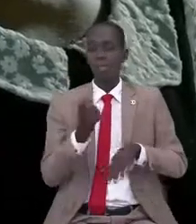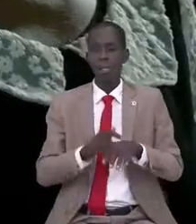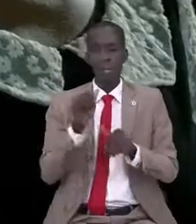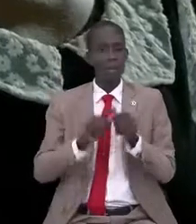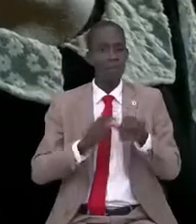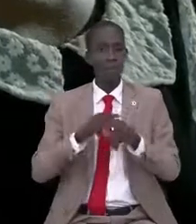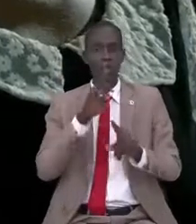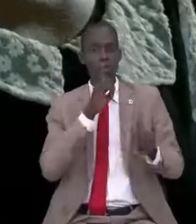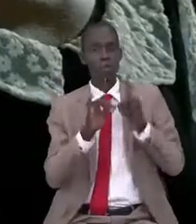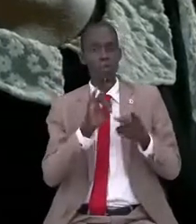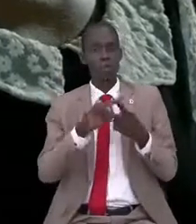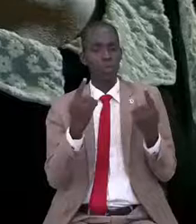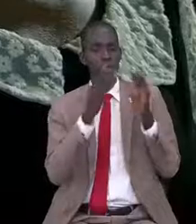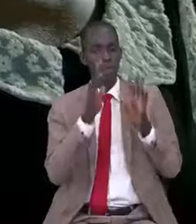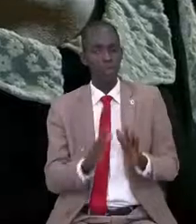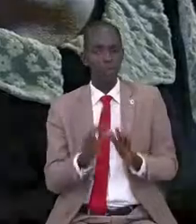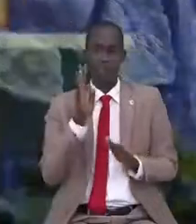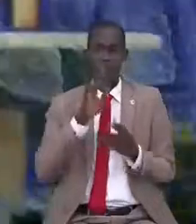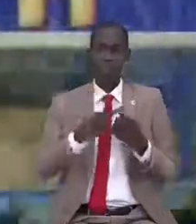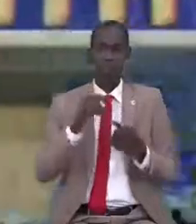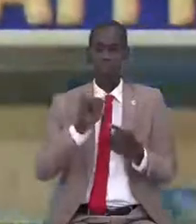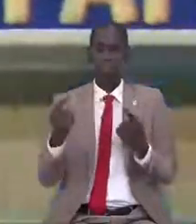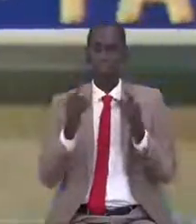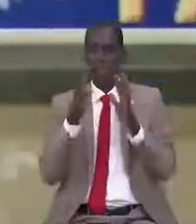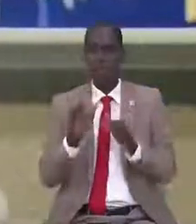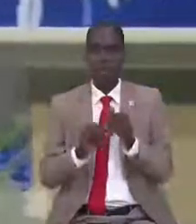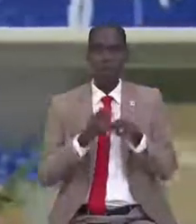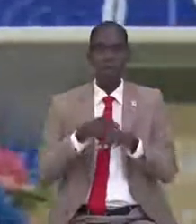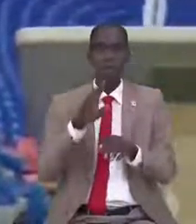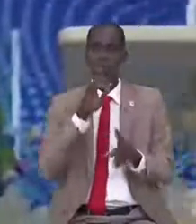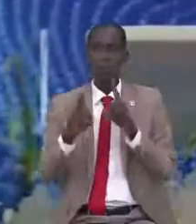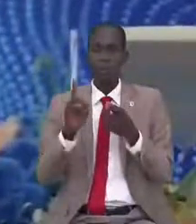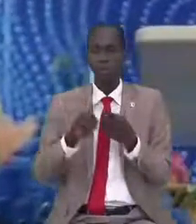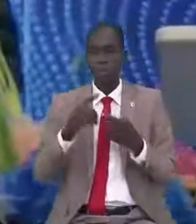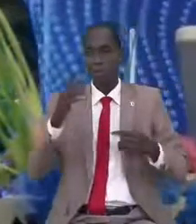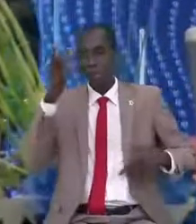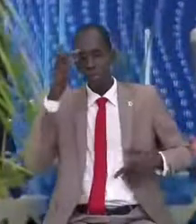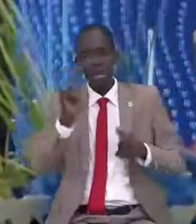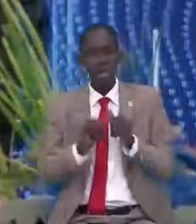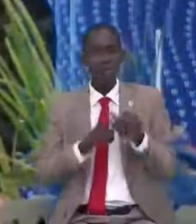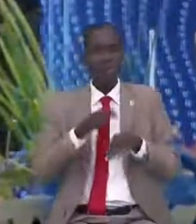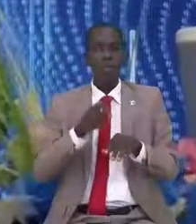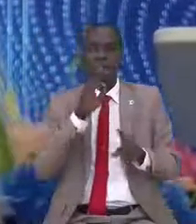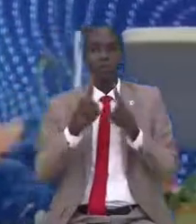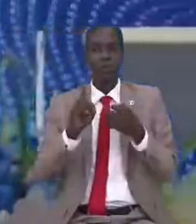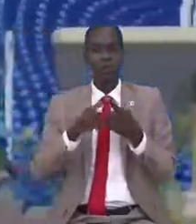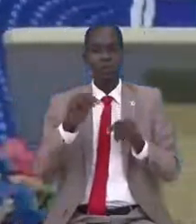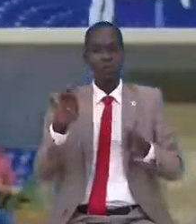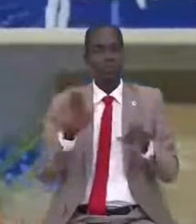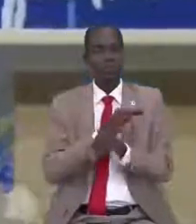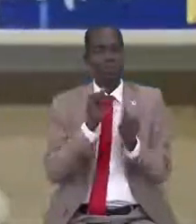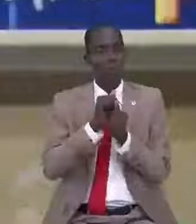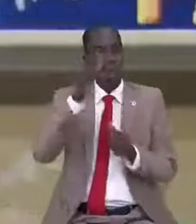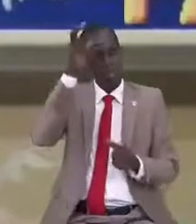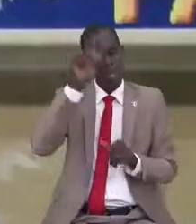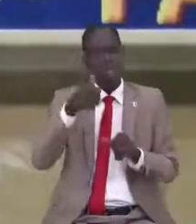vous parlez à un rétrograde, à tout moment que vous parlez à un croyant, à tout moment que vous parlez à un malade, à un démoniaque, à tout